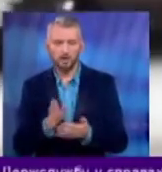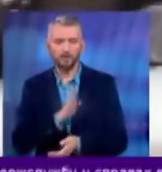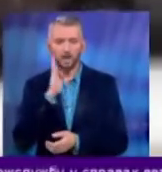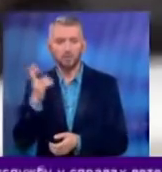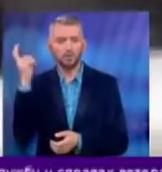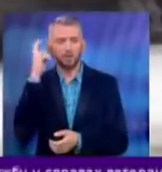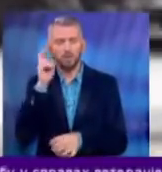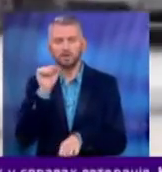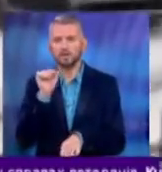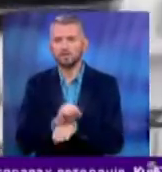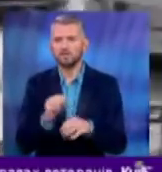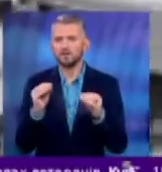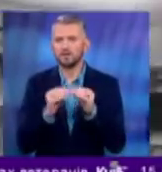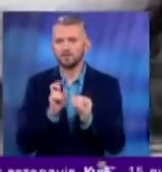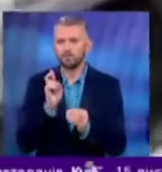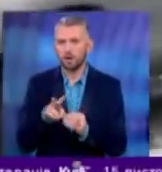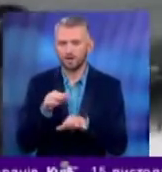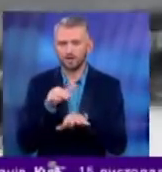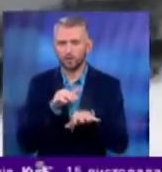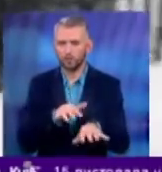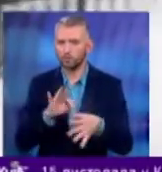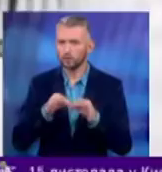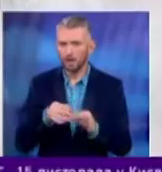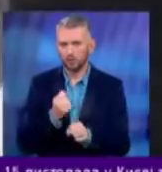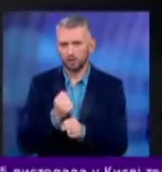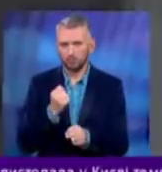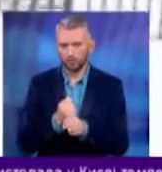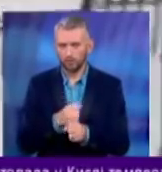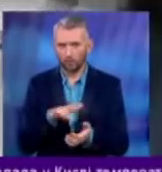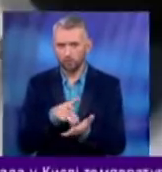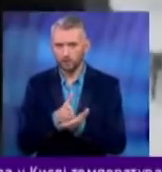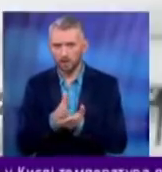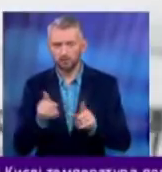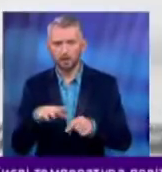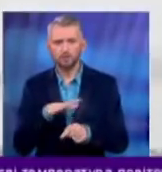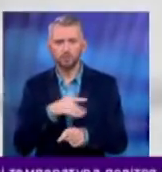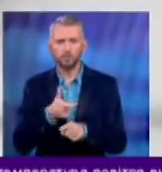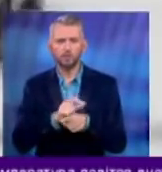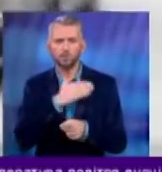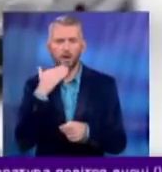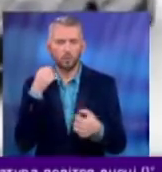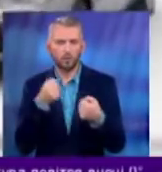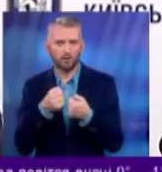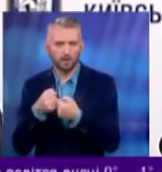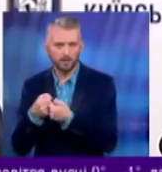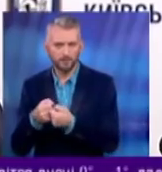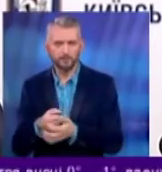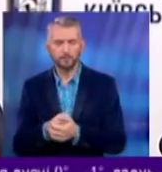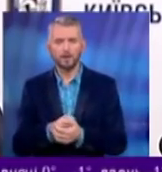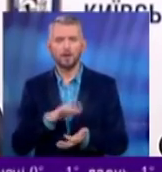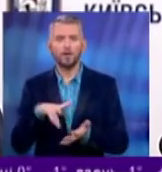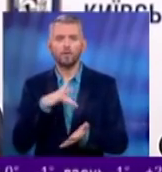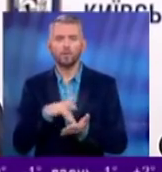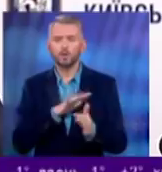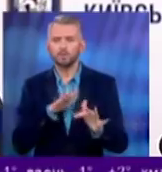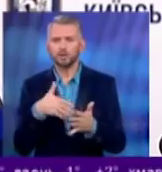Київ застряг у 10-бальних заторах, що ускладнило роботу комунальникам. Також була велика кількість дорожніх аварій. В місті